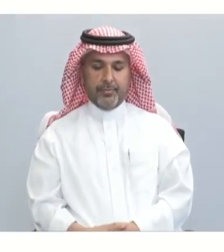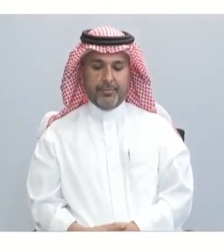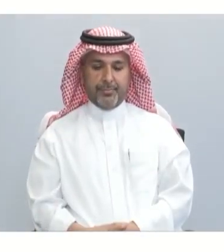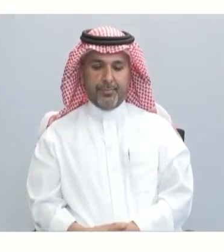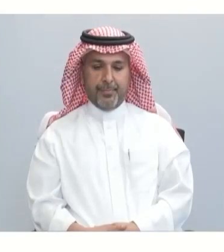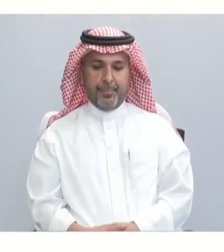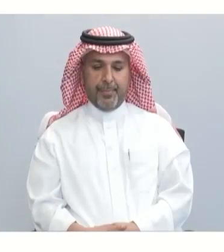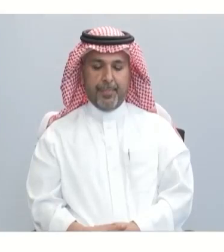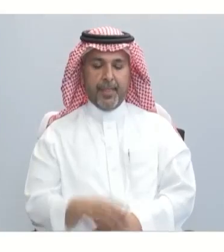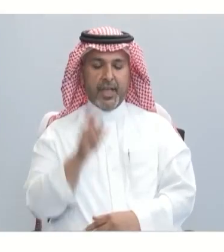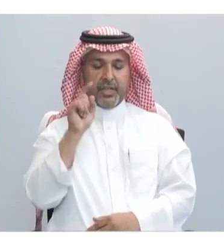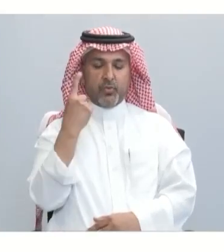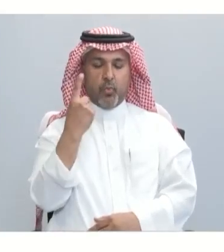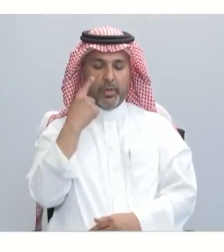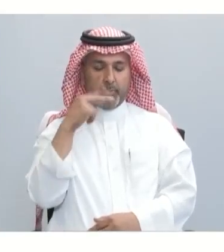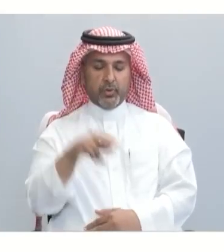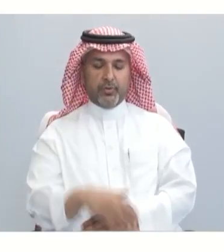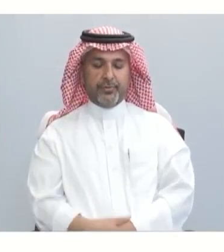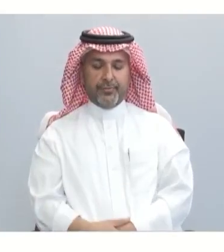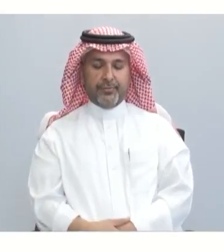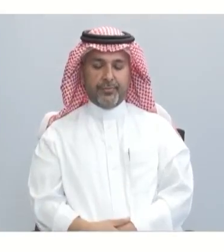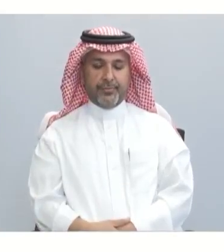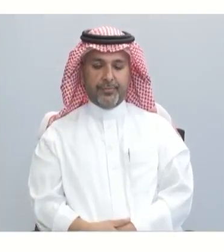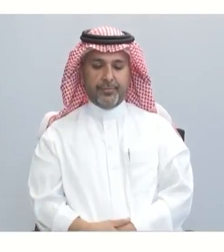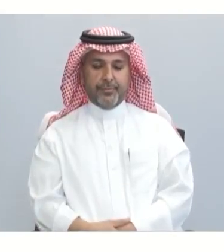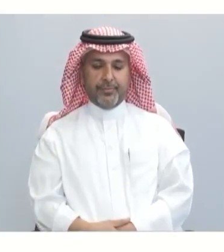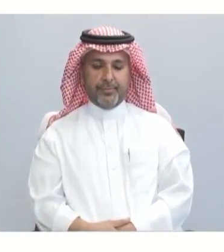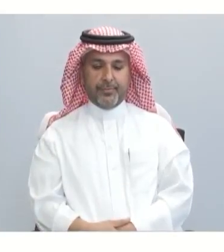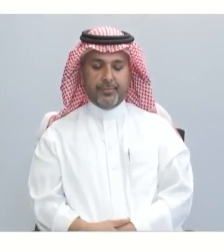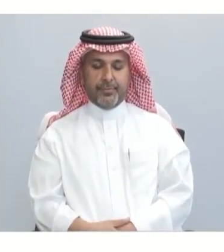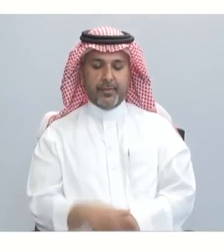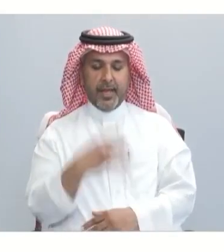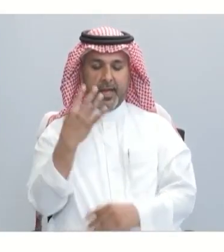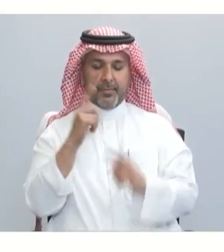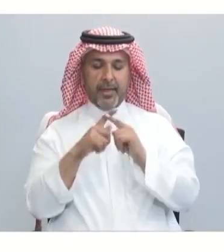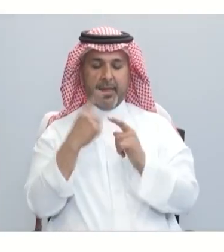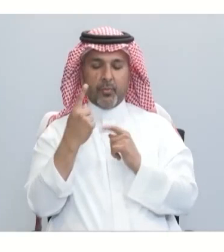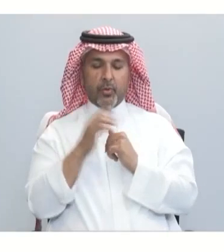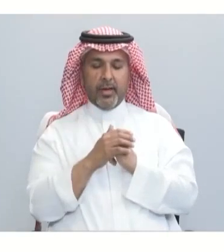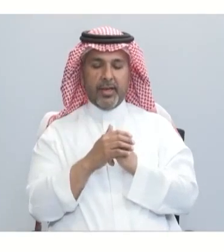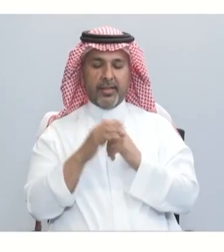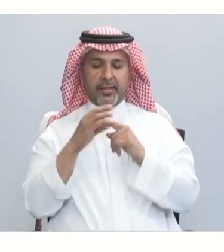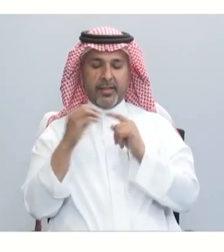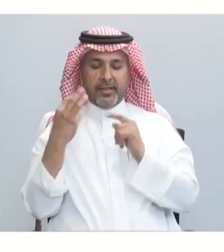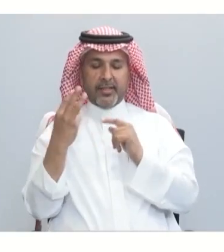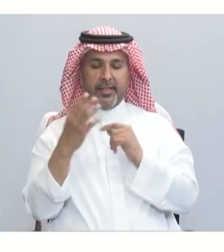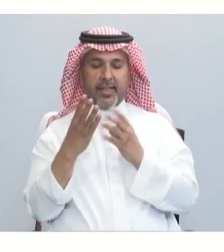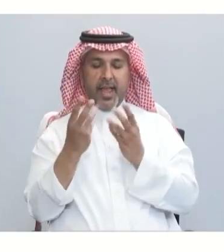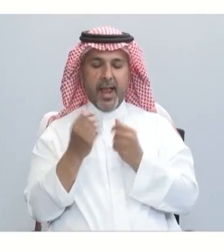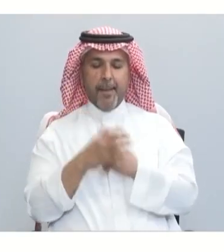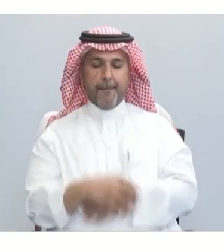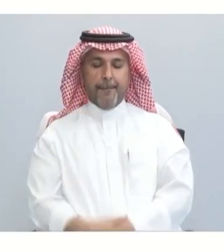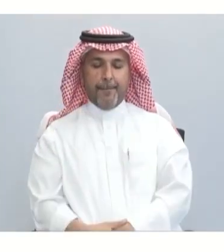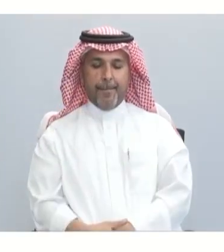الان ناخذ اكس يساوي واحد هل اسال نفسي هل جذر 4 في 1 ناقص 3 كلها تحت